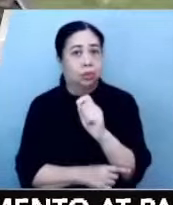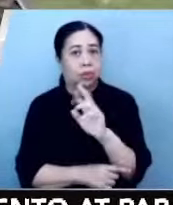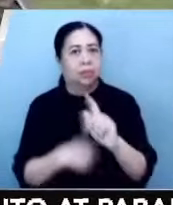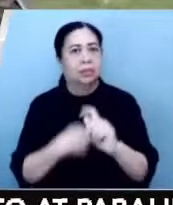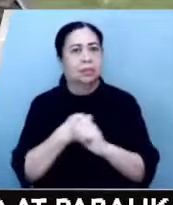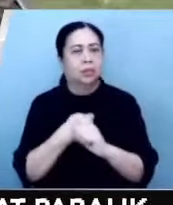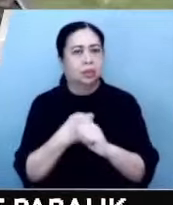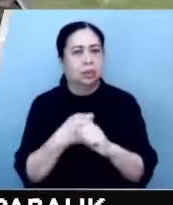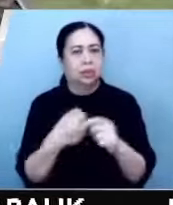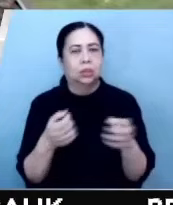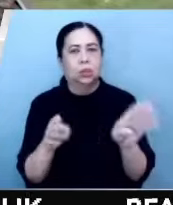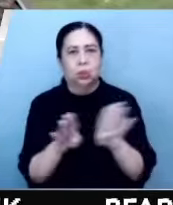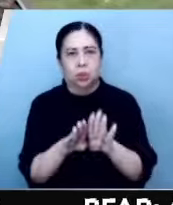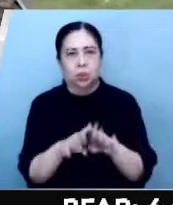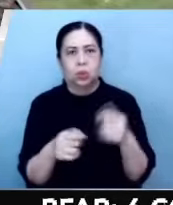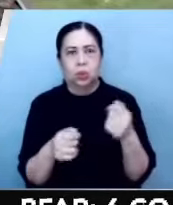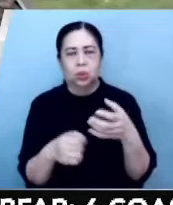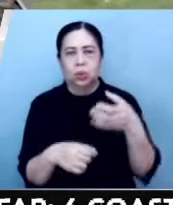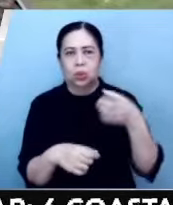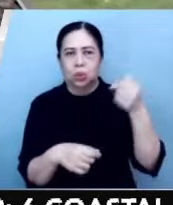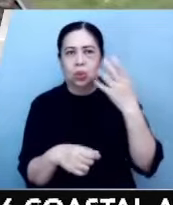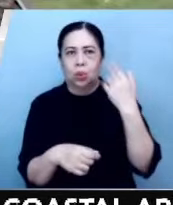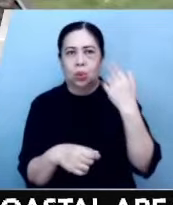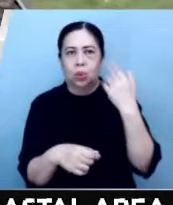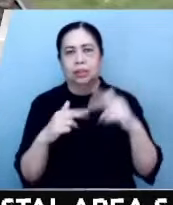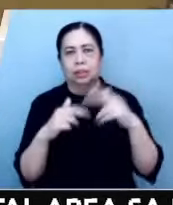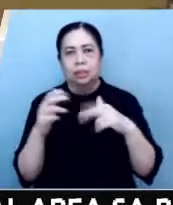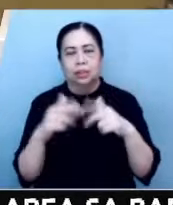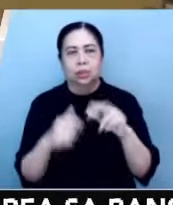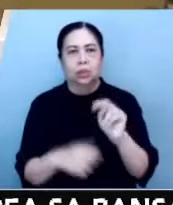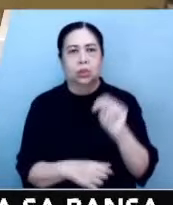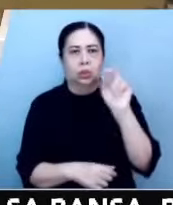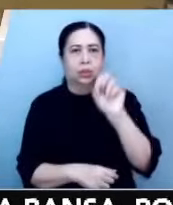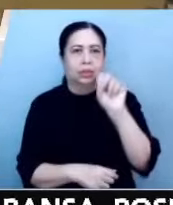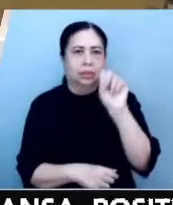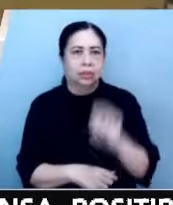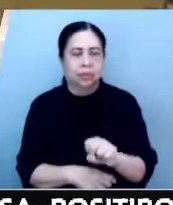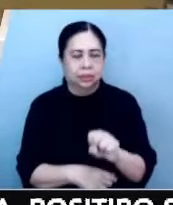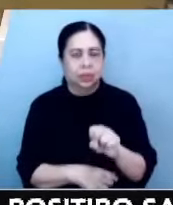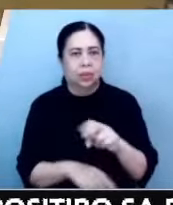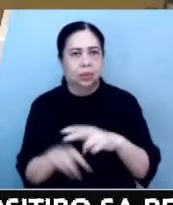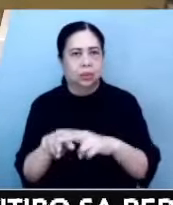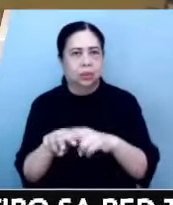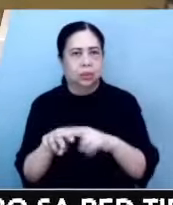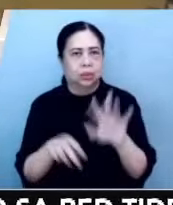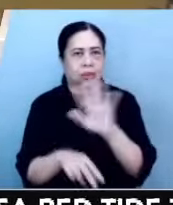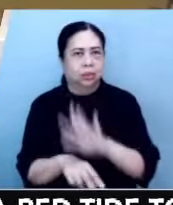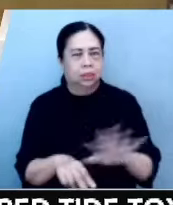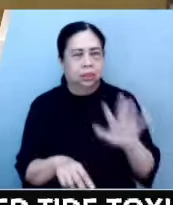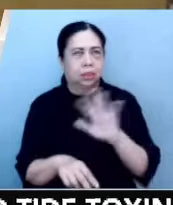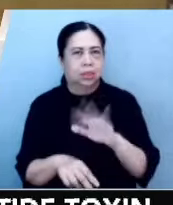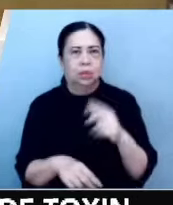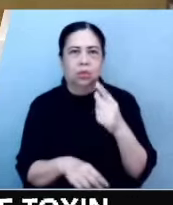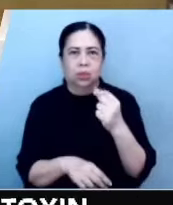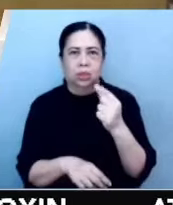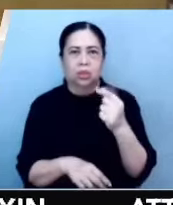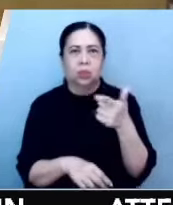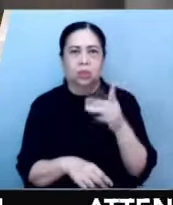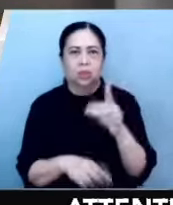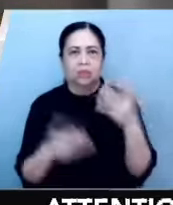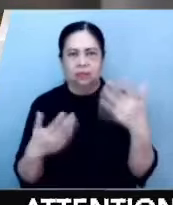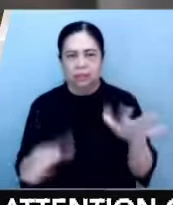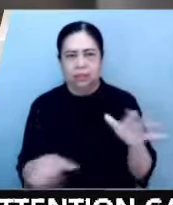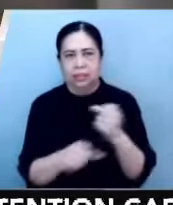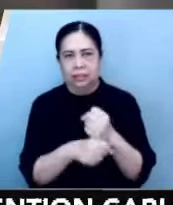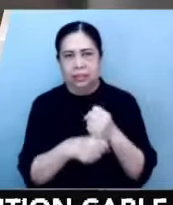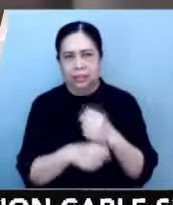ang ruta ng tren para sa konstruksyon ng North-South Commuter Railway Project na tinatayang matapos sa 2028. Sa koordinasyon